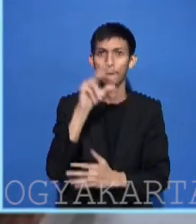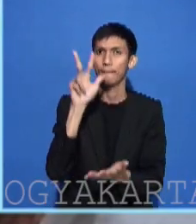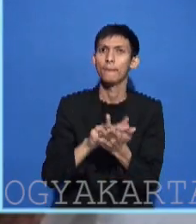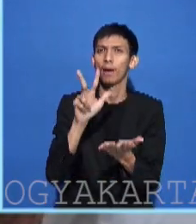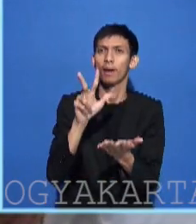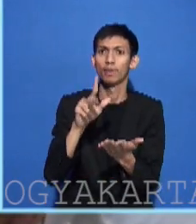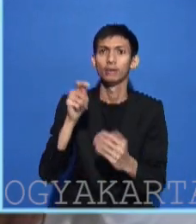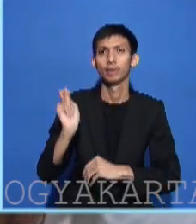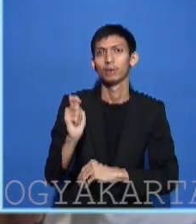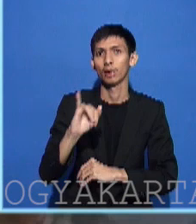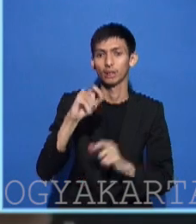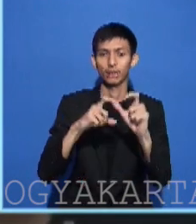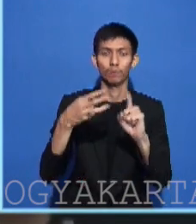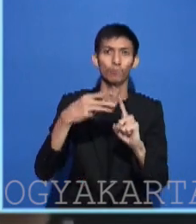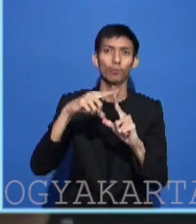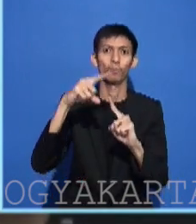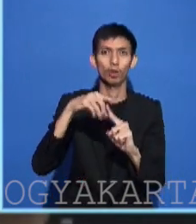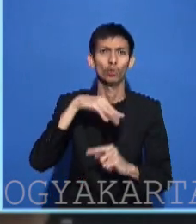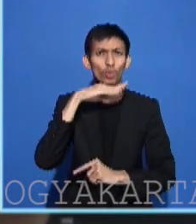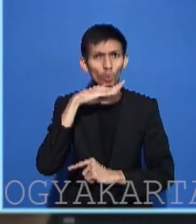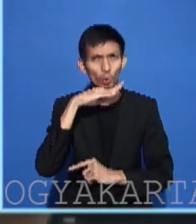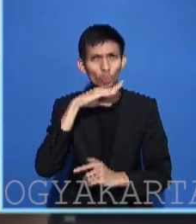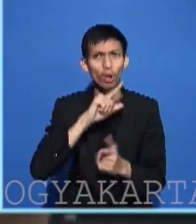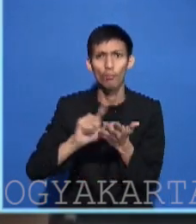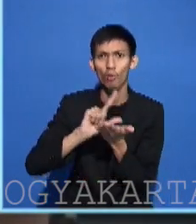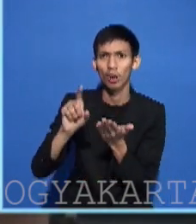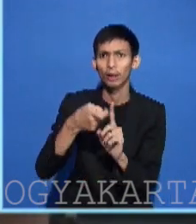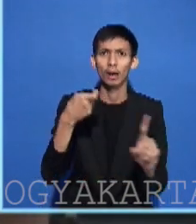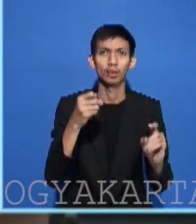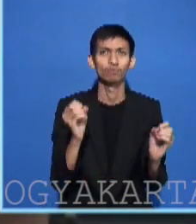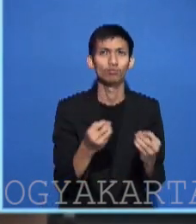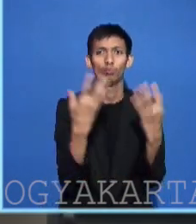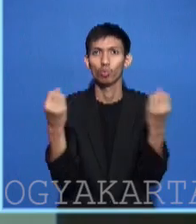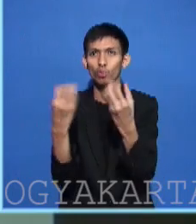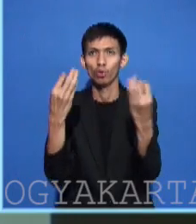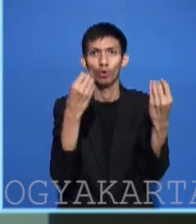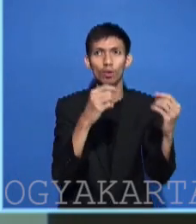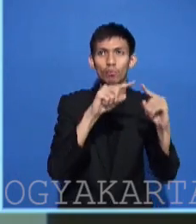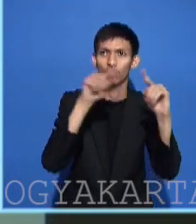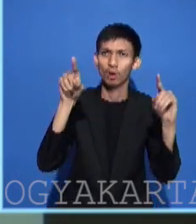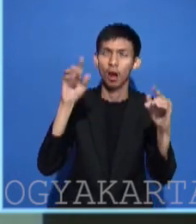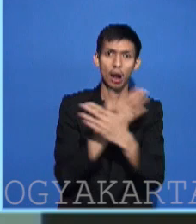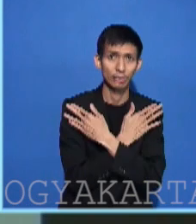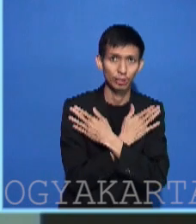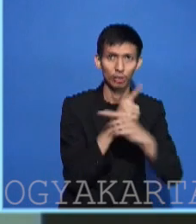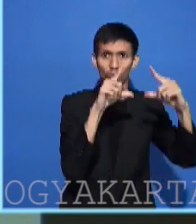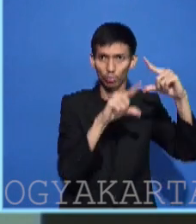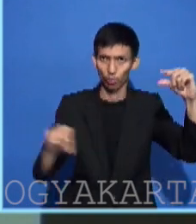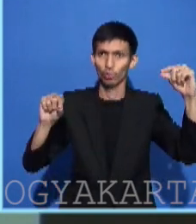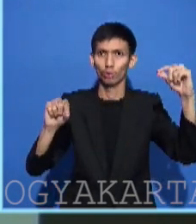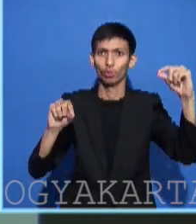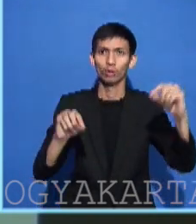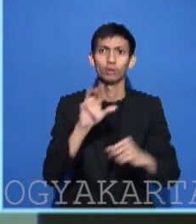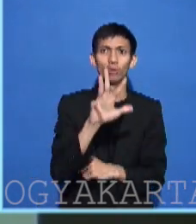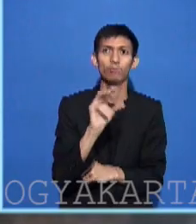sidang isbat setelah menunggu laporan dari titik rukyat paling barat yaitu di Sabang Banda Aceh, terdapat pula